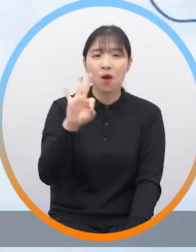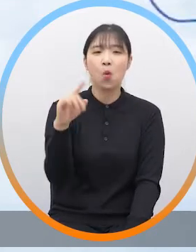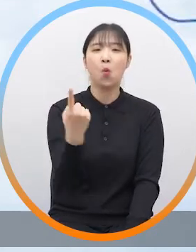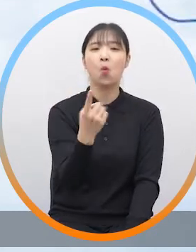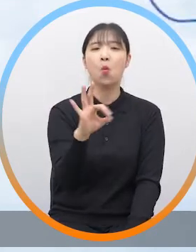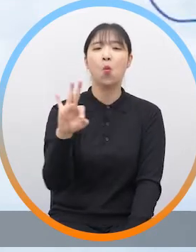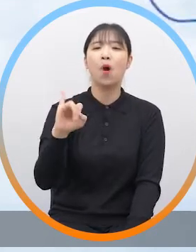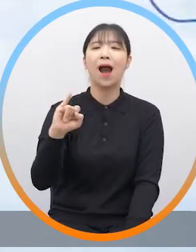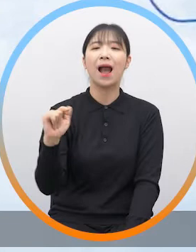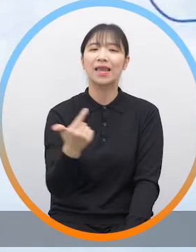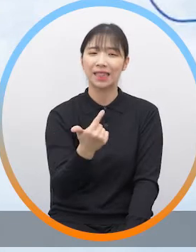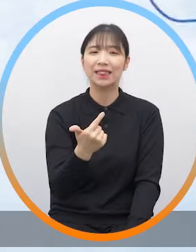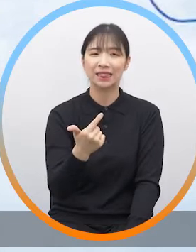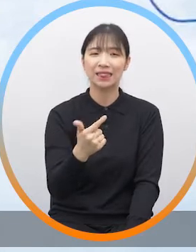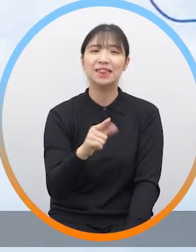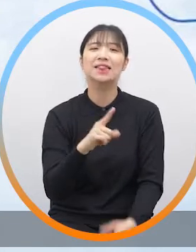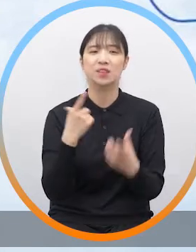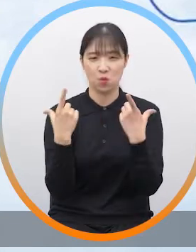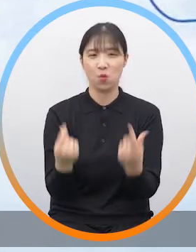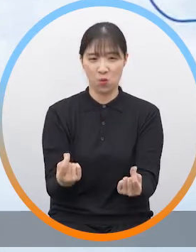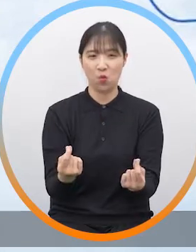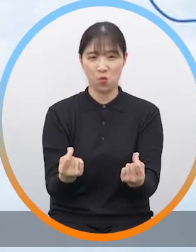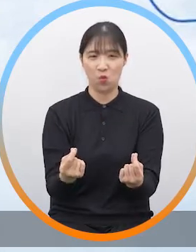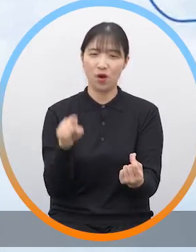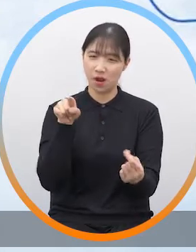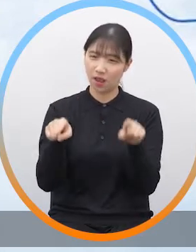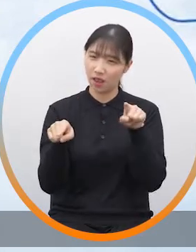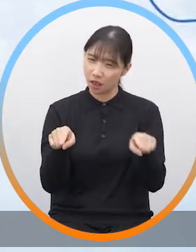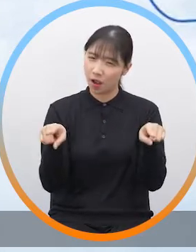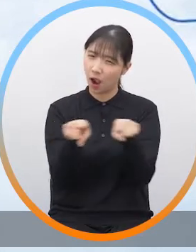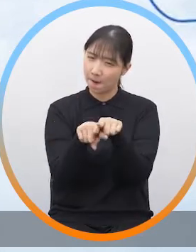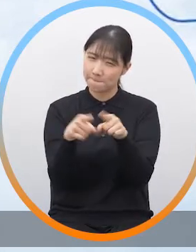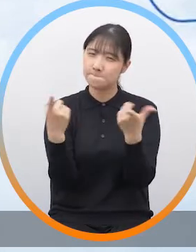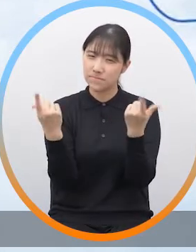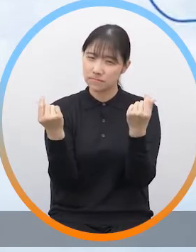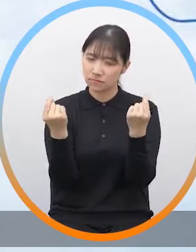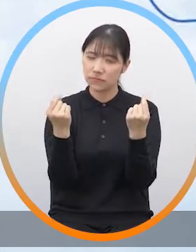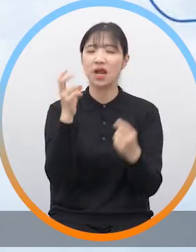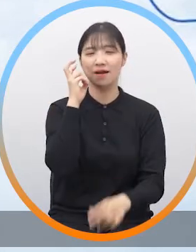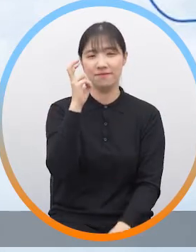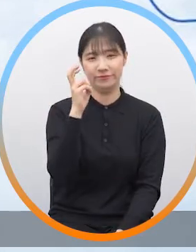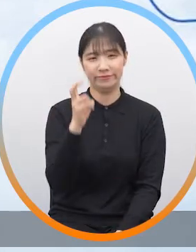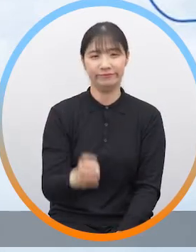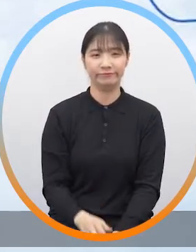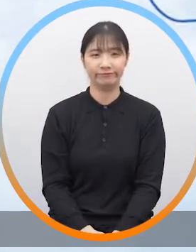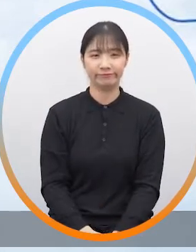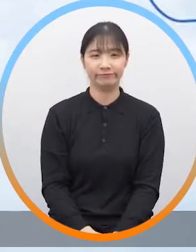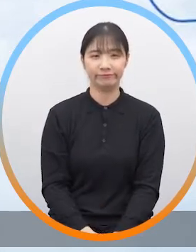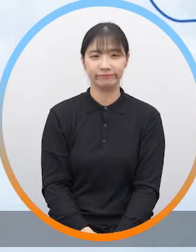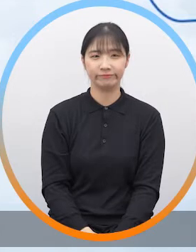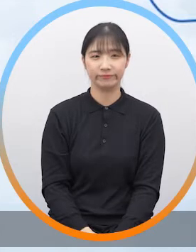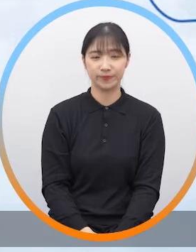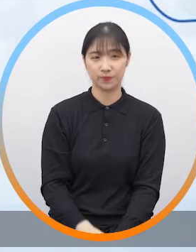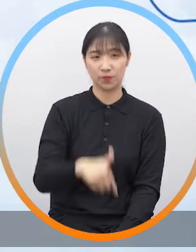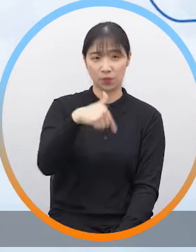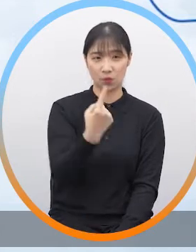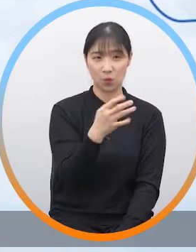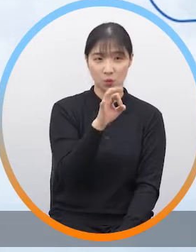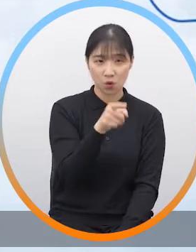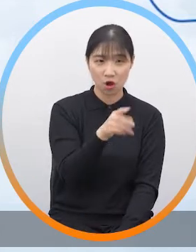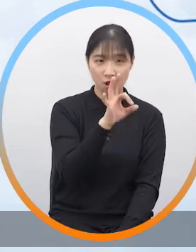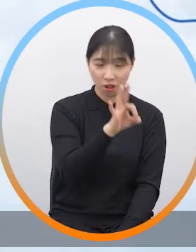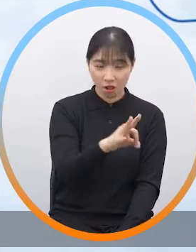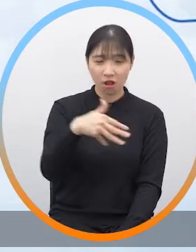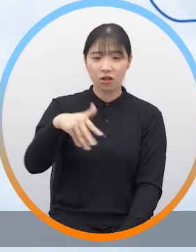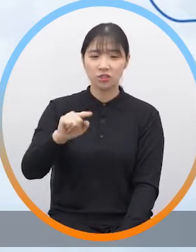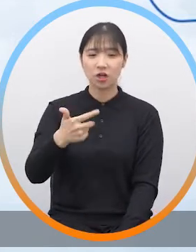왕인과 똑같이 완이로 됩니다. 그래서 동일 인물로 이렇게 보여지죠. 그래서 이 논어 10권과